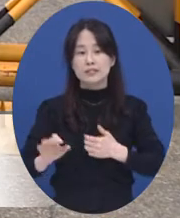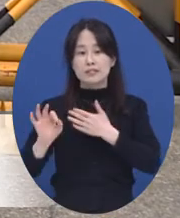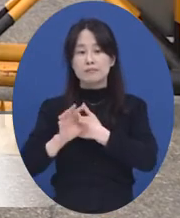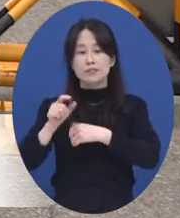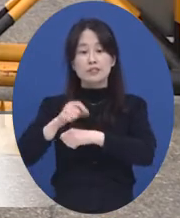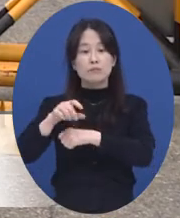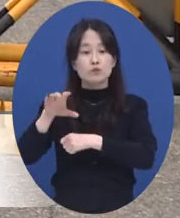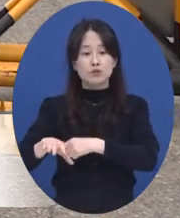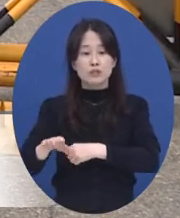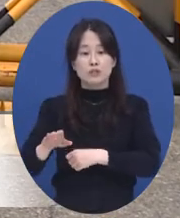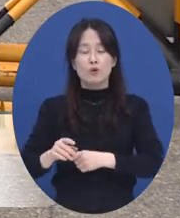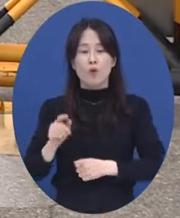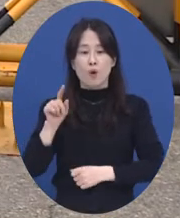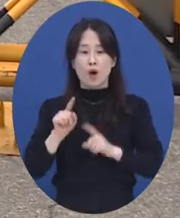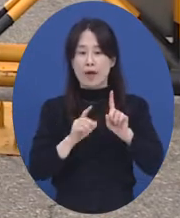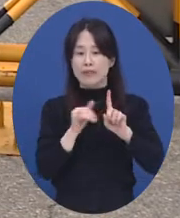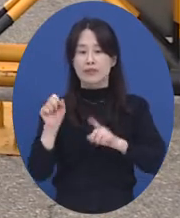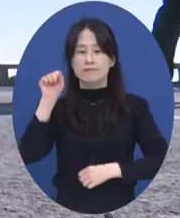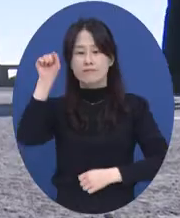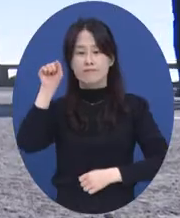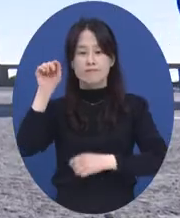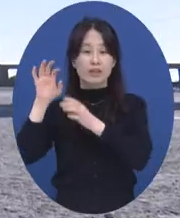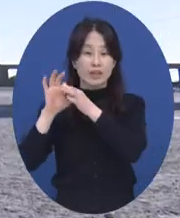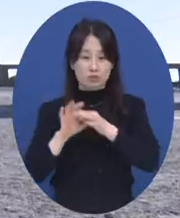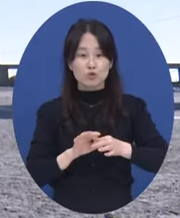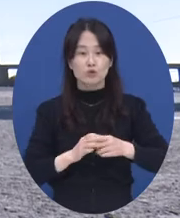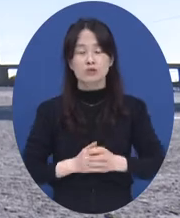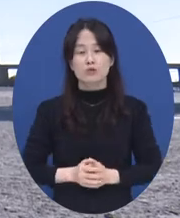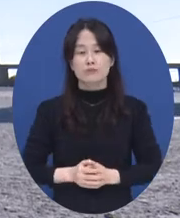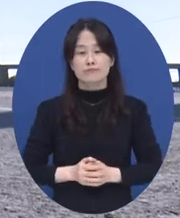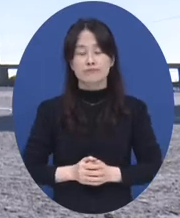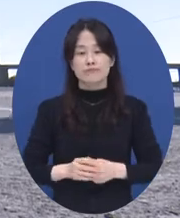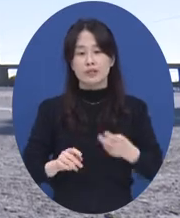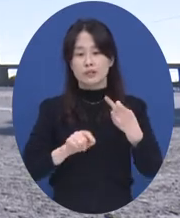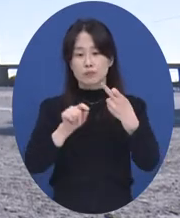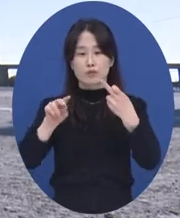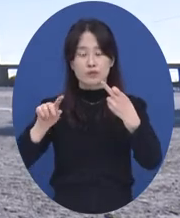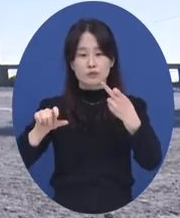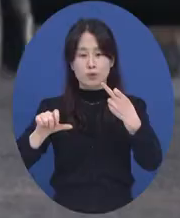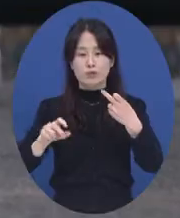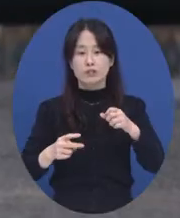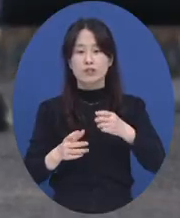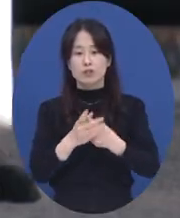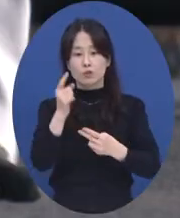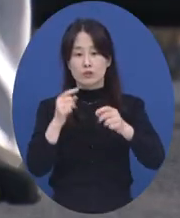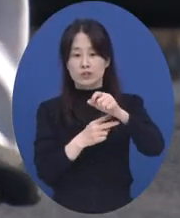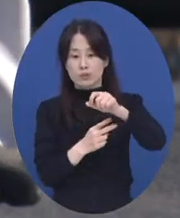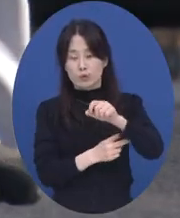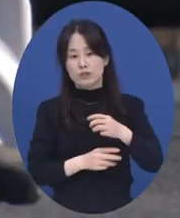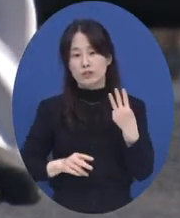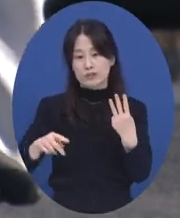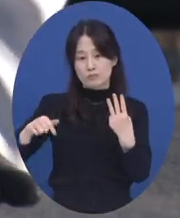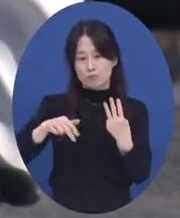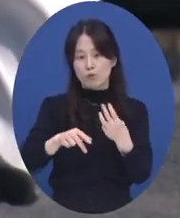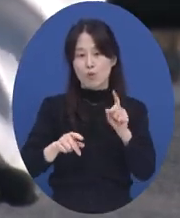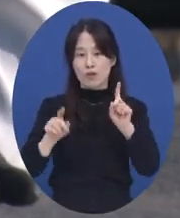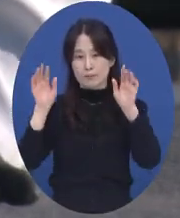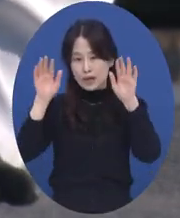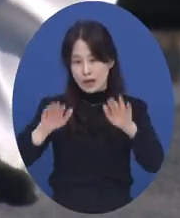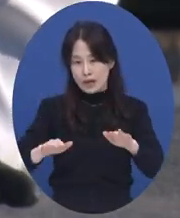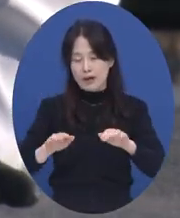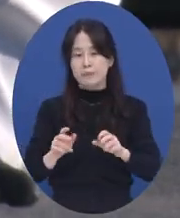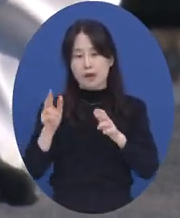출근에 1인 시위를 이어갔습니다 이 달 15일에는 통일되고 에서 삼보일배 를 하며 개성공단 선언 을